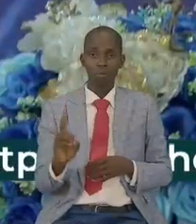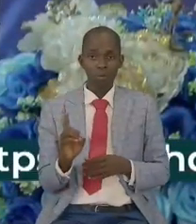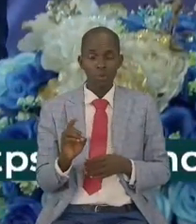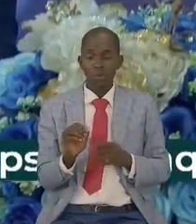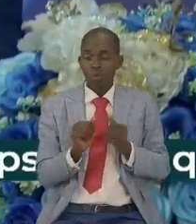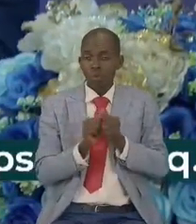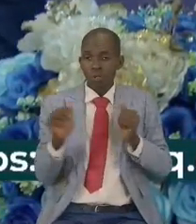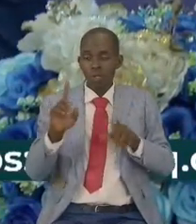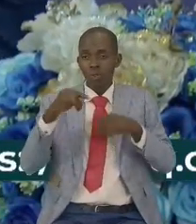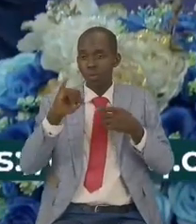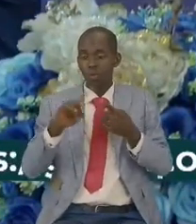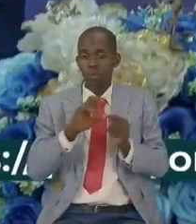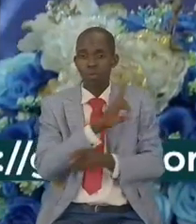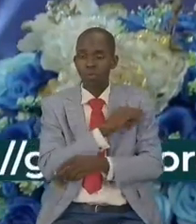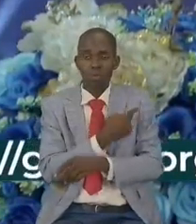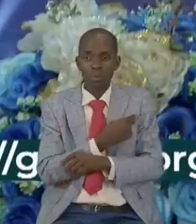Baptême d'eau.